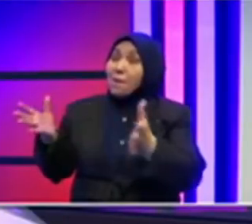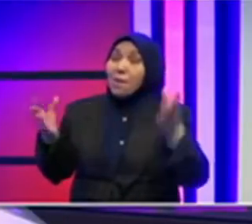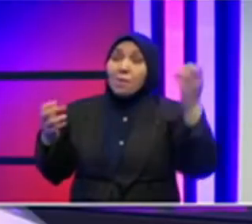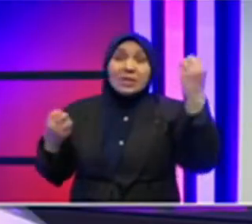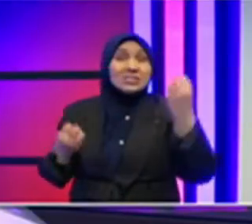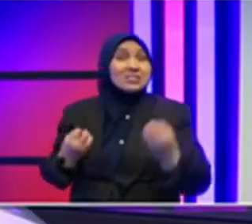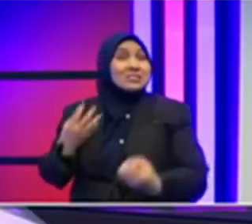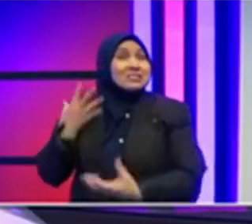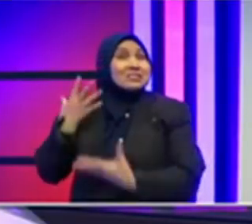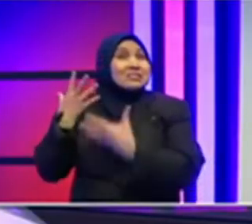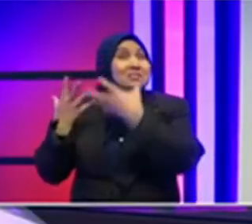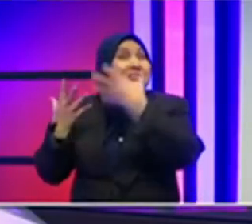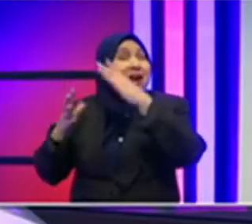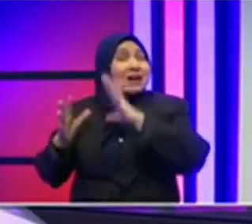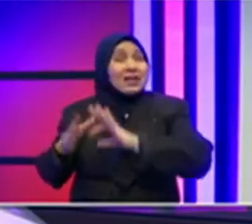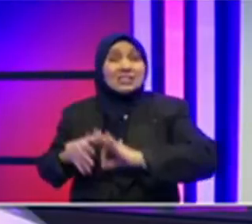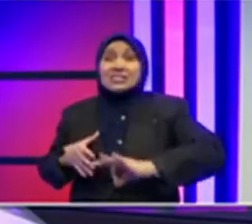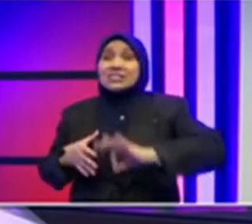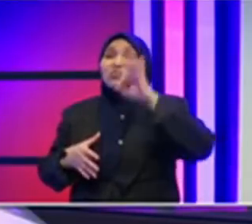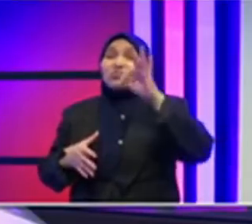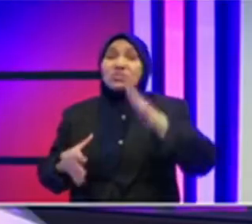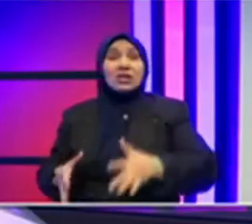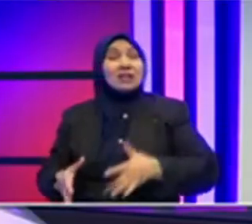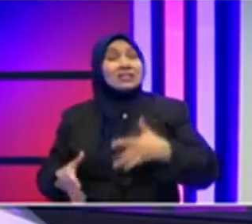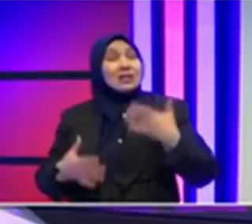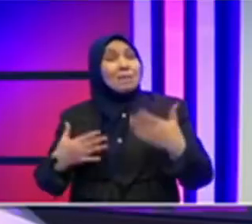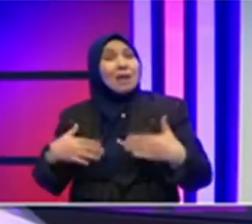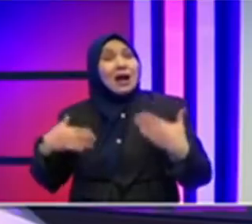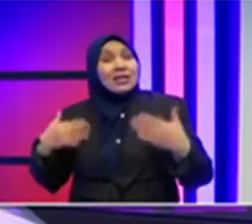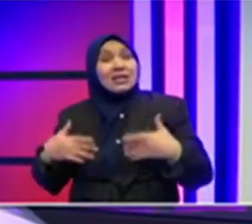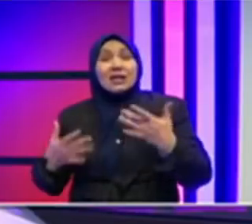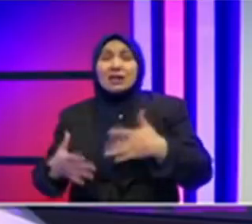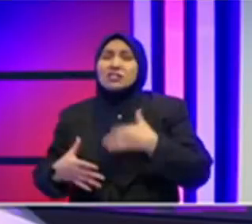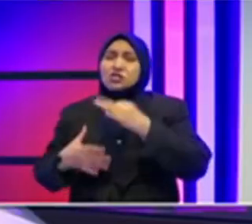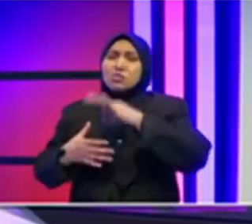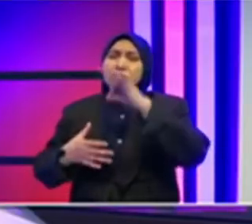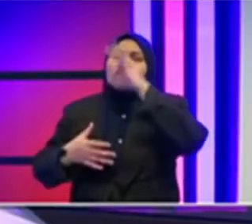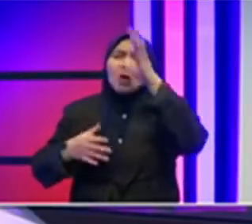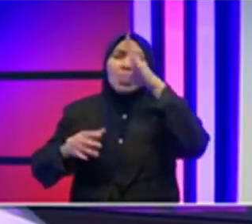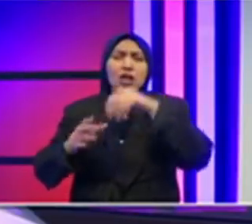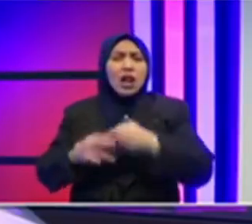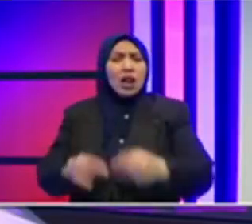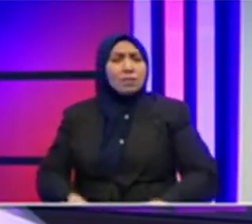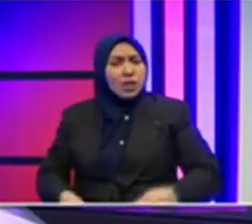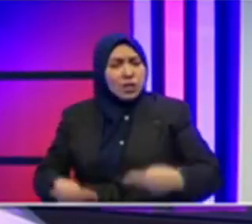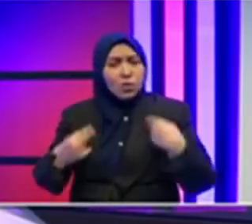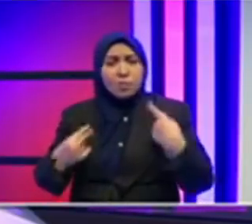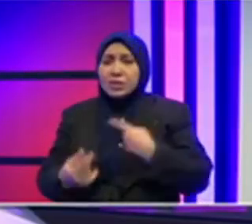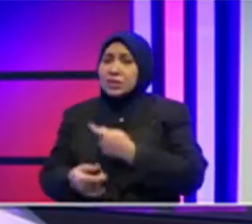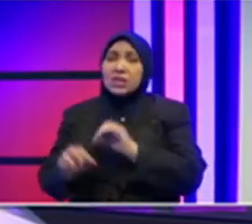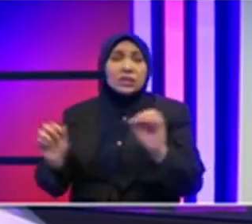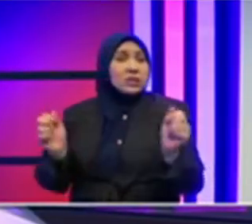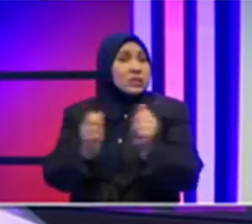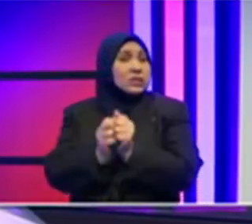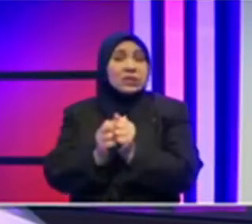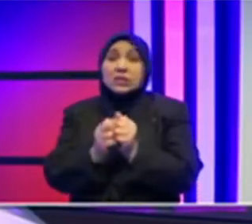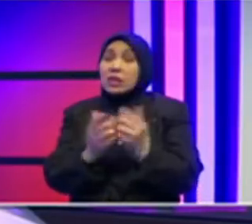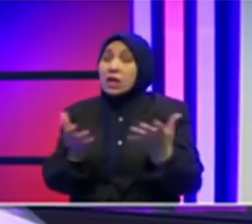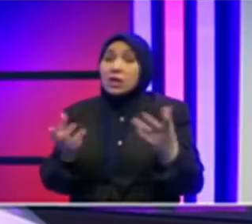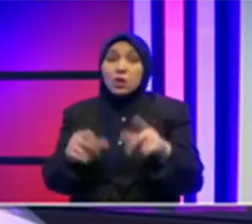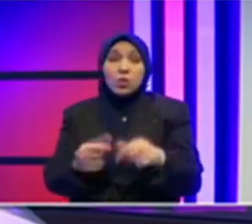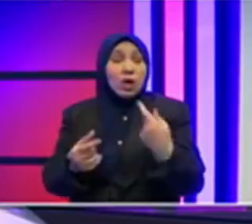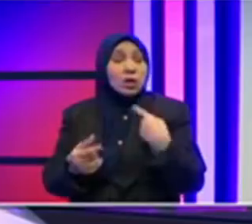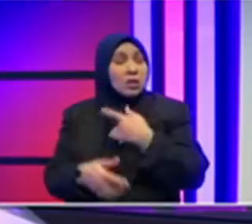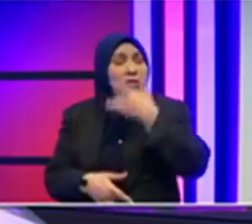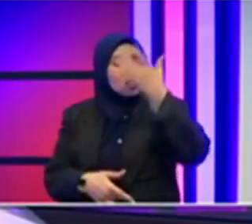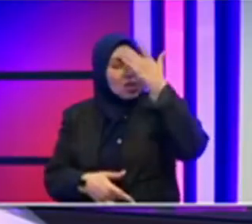bercahaya, jiwa kita akan rasa bahagia, rasa bersemangat dalam hidup. Waktu kita tak ada Quran, kalau duduk, Ustaz, ya, kita sakit